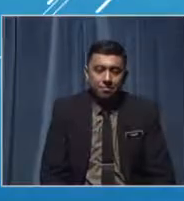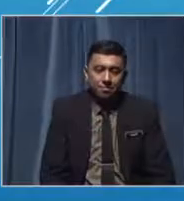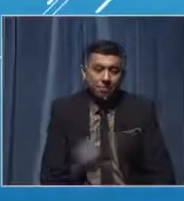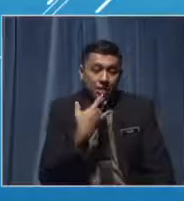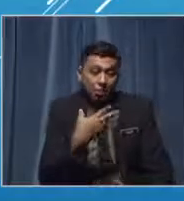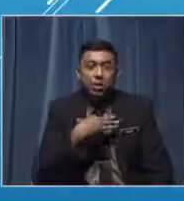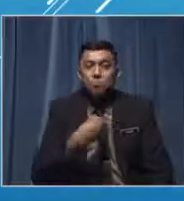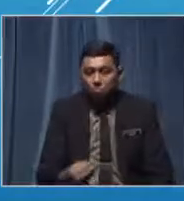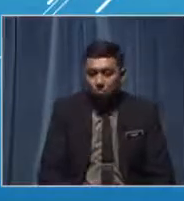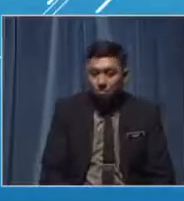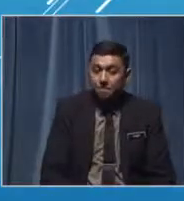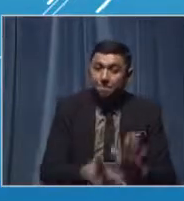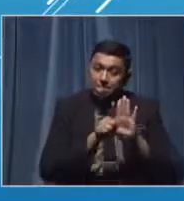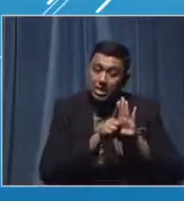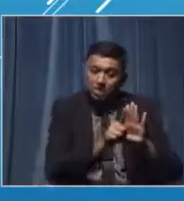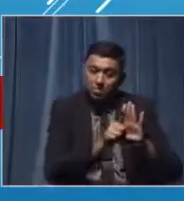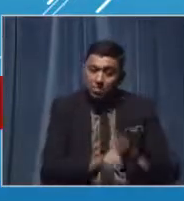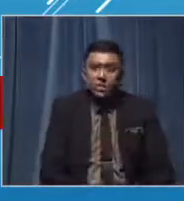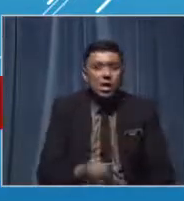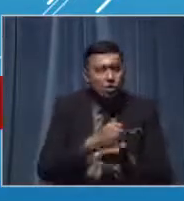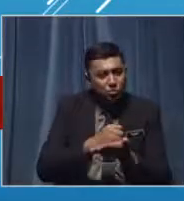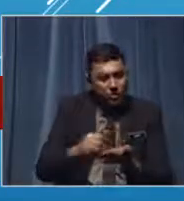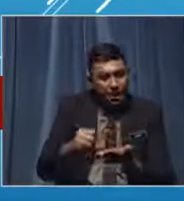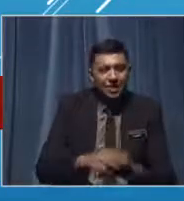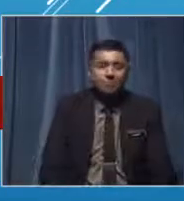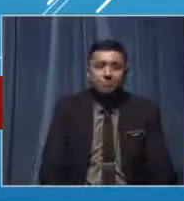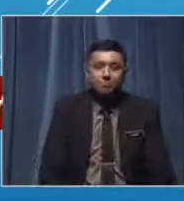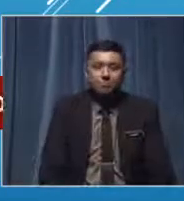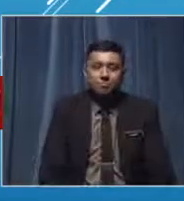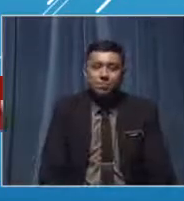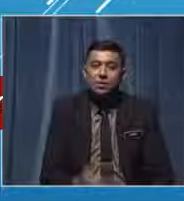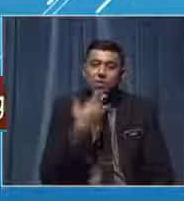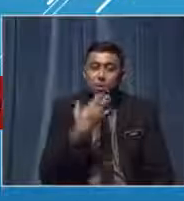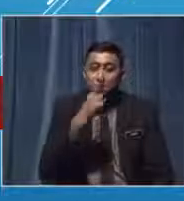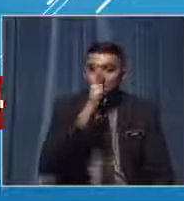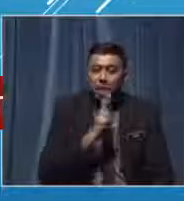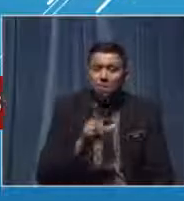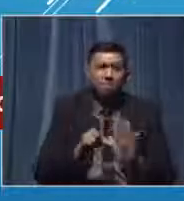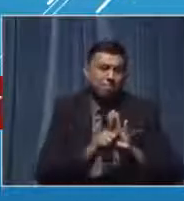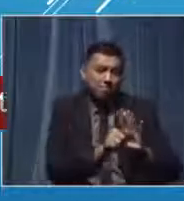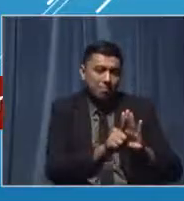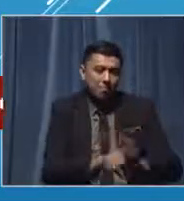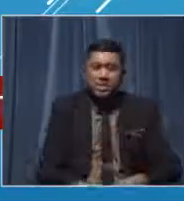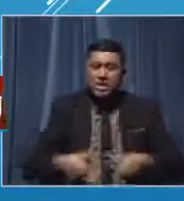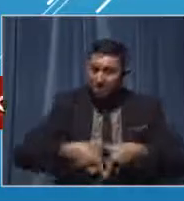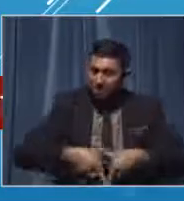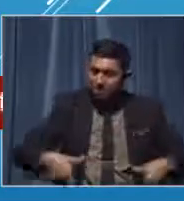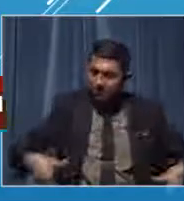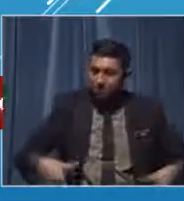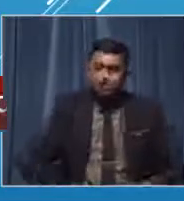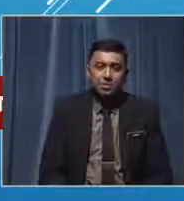Warna putih melambangkan kesucian. Warna merah melambangkan